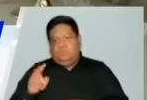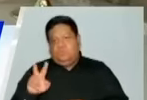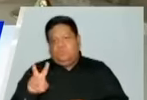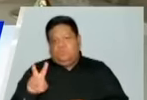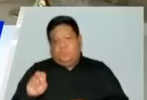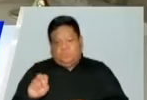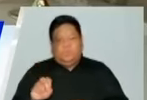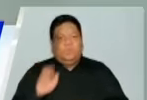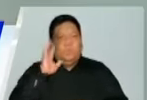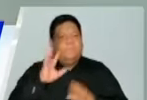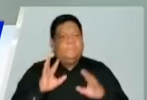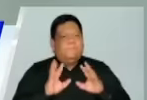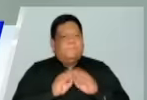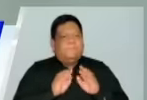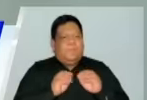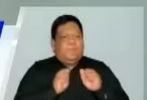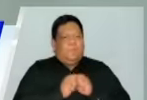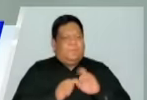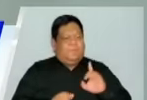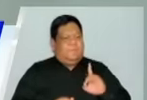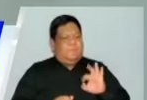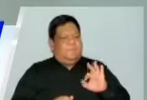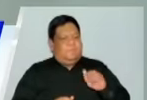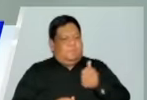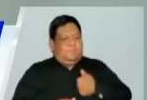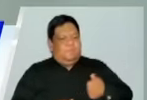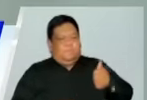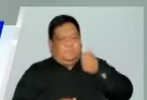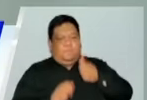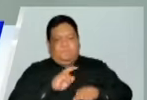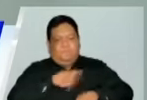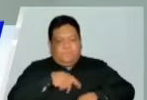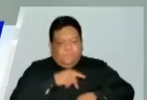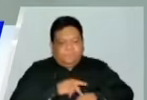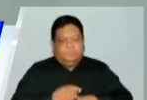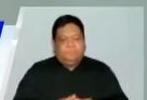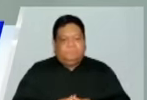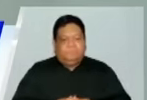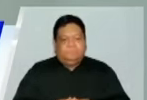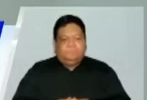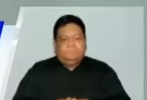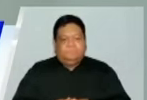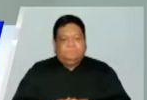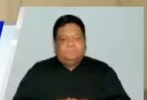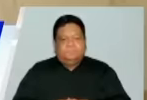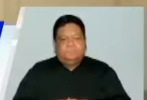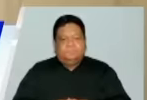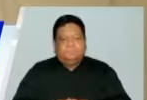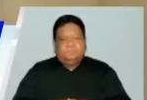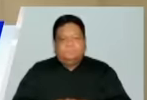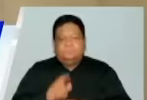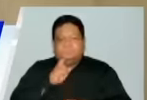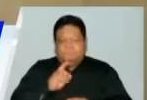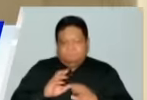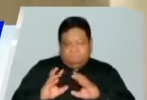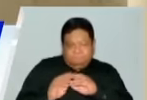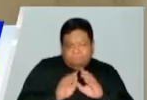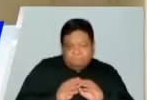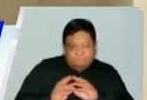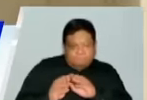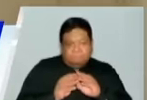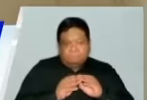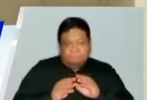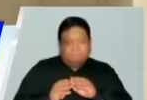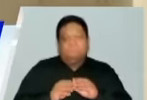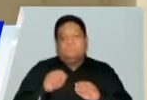Enrique Manalo at sa iba pang opisyal ng bansa. Pagpupulungan nila ang gaganapin namang trilateral summit ni na Pangulong